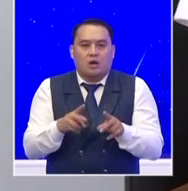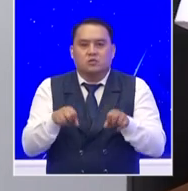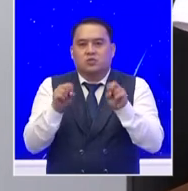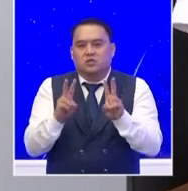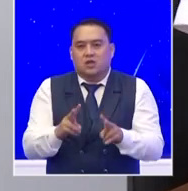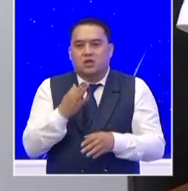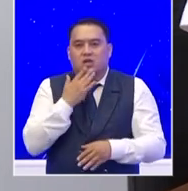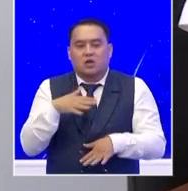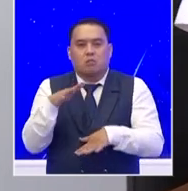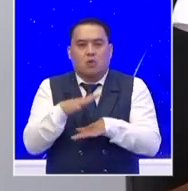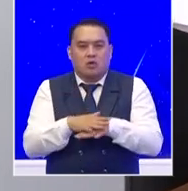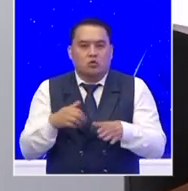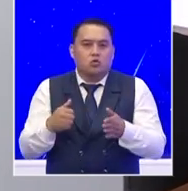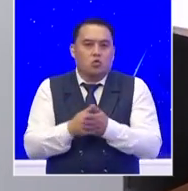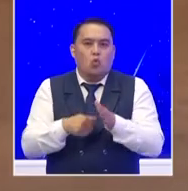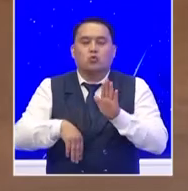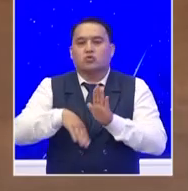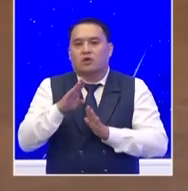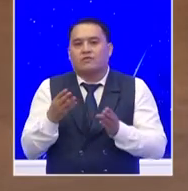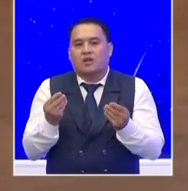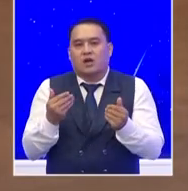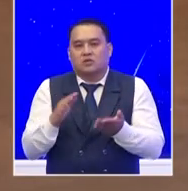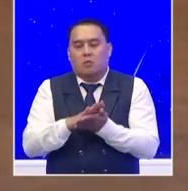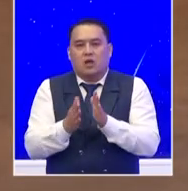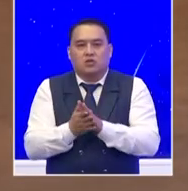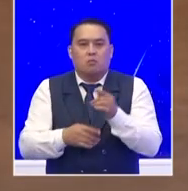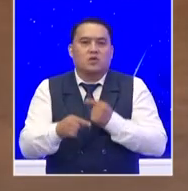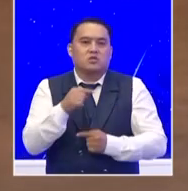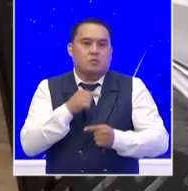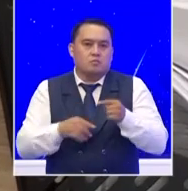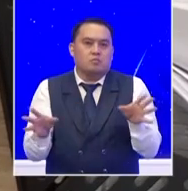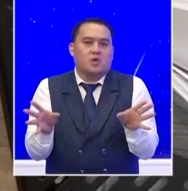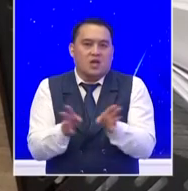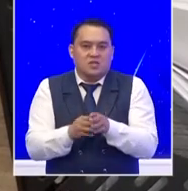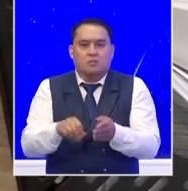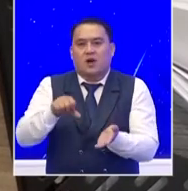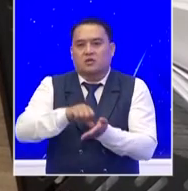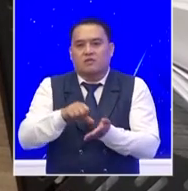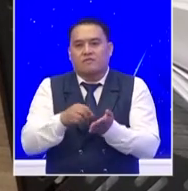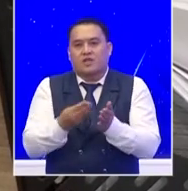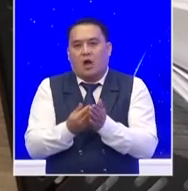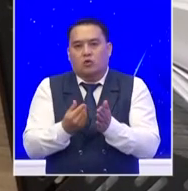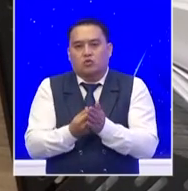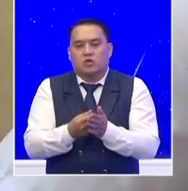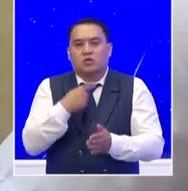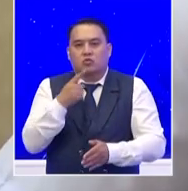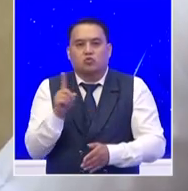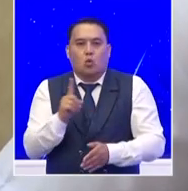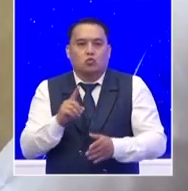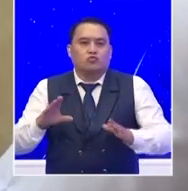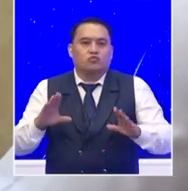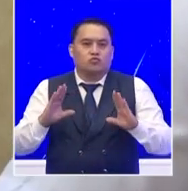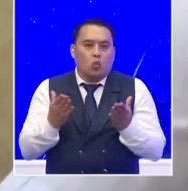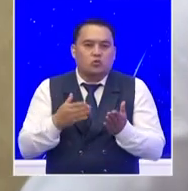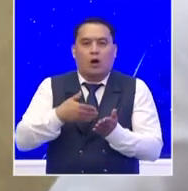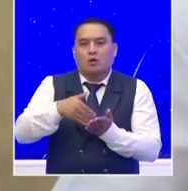специалисты Национального банка, до момента улучшения финансового положения предпринимателя. Вместе с тем представители финансового института отметили, в случае